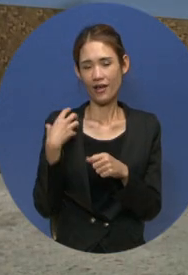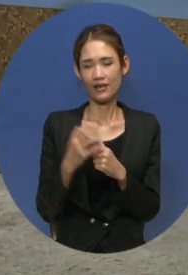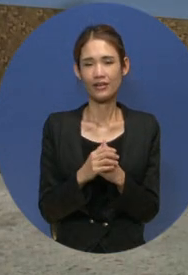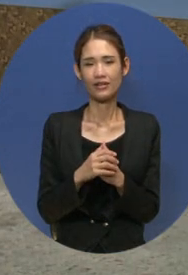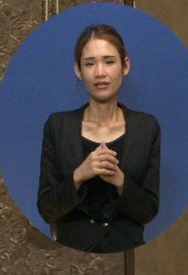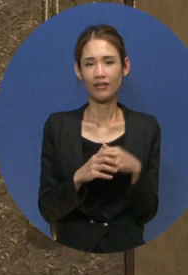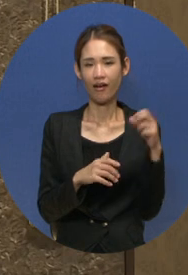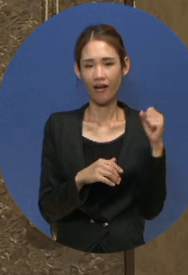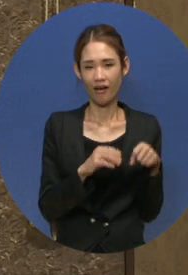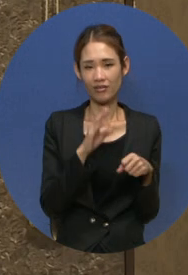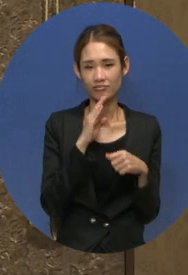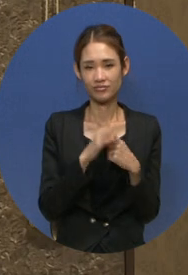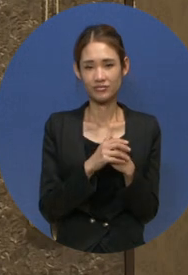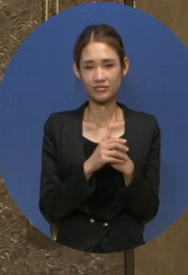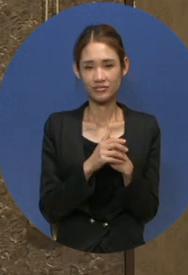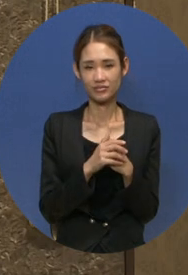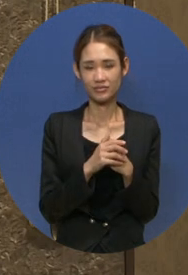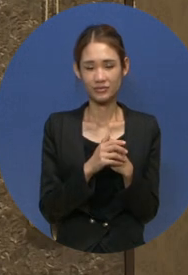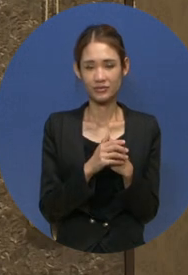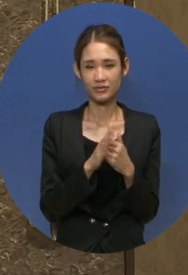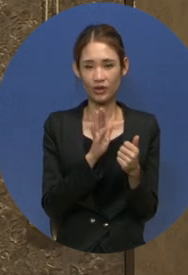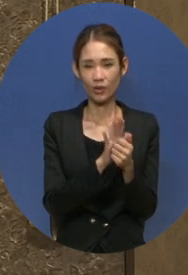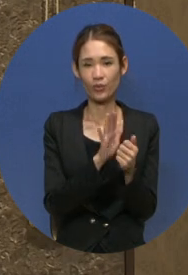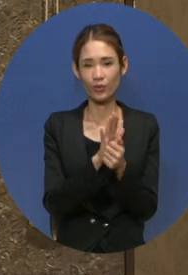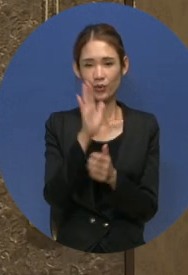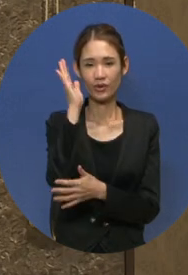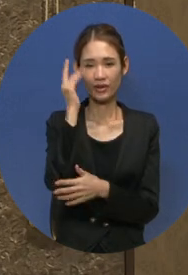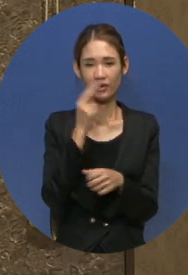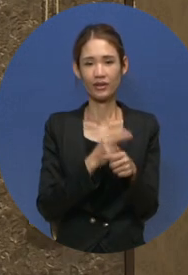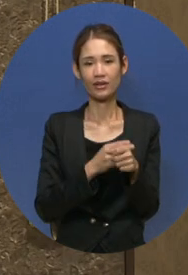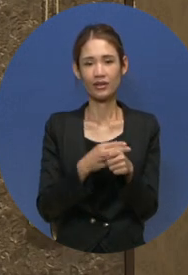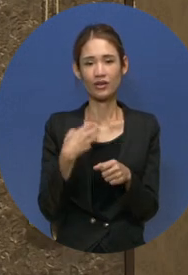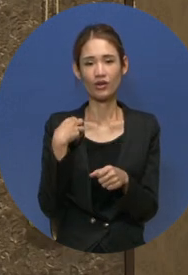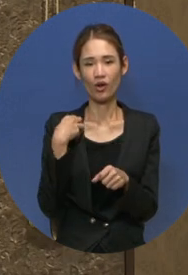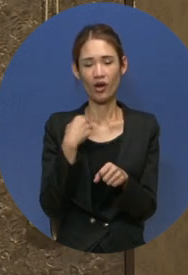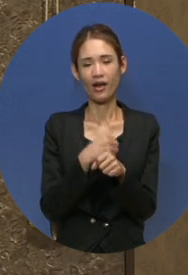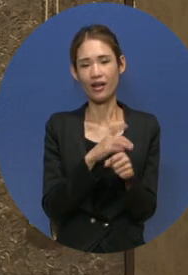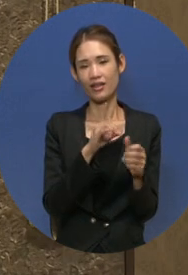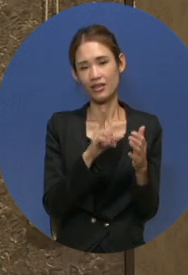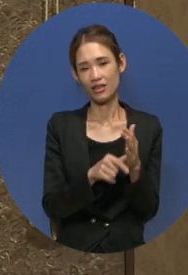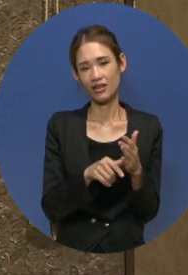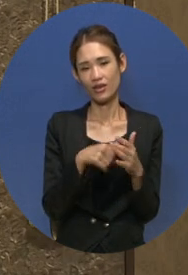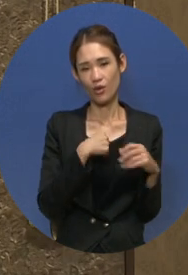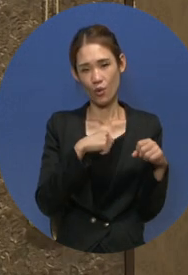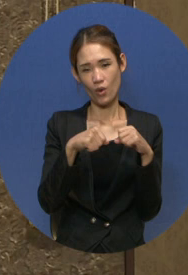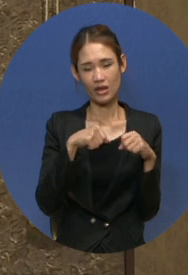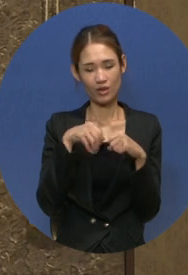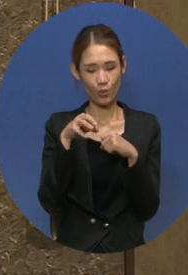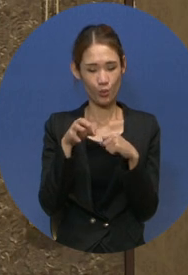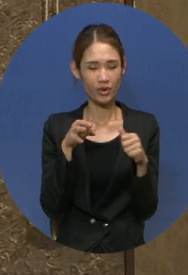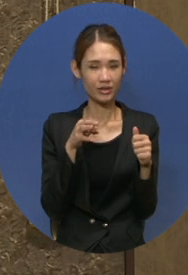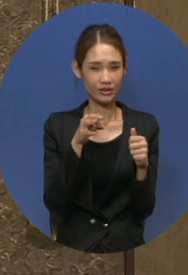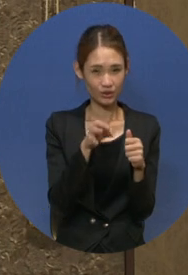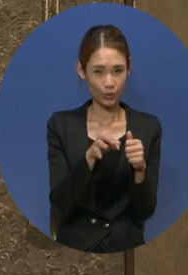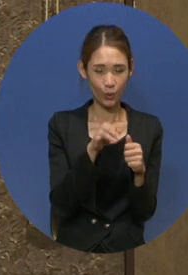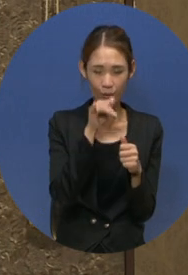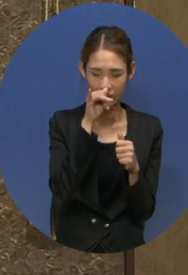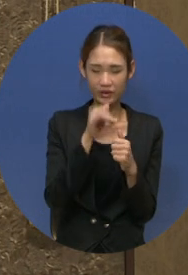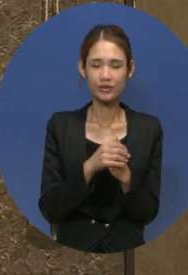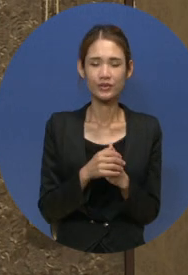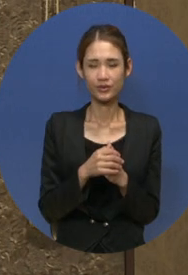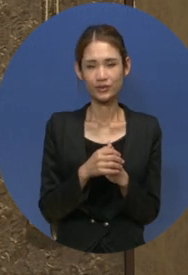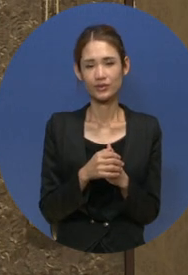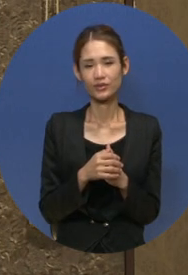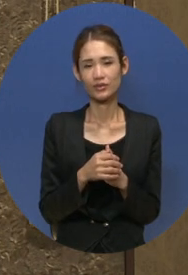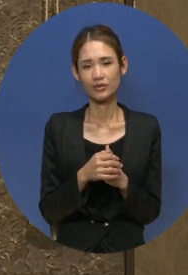예. 그래서 이 보조 강사 역할을 하실 때 저희가 네. 또 이제 이렇게 활동비를 지원해 이렇게 드리거든요. 아,